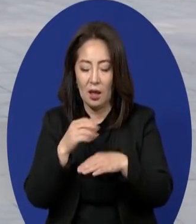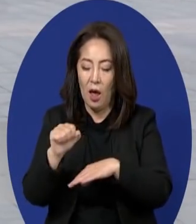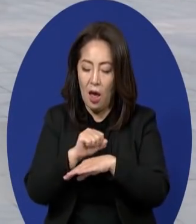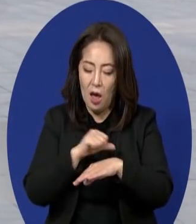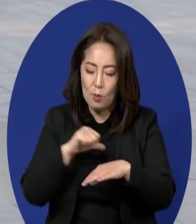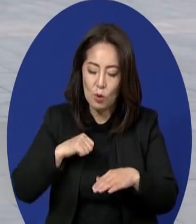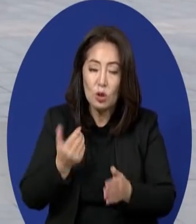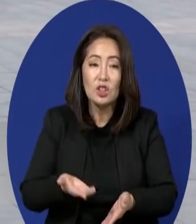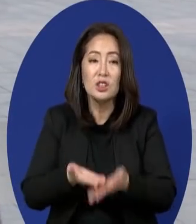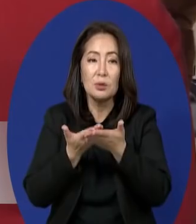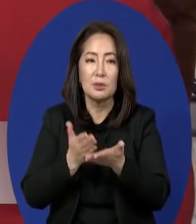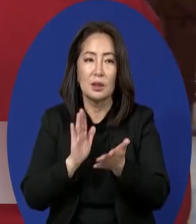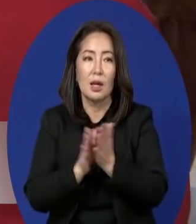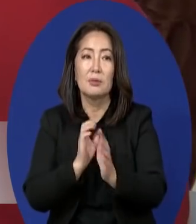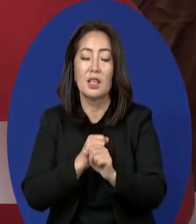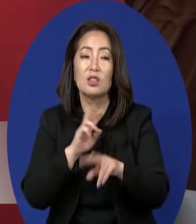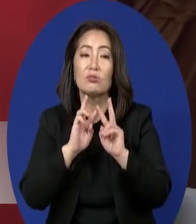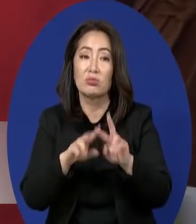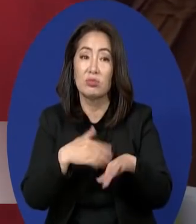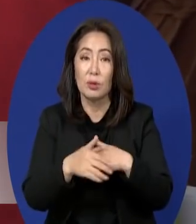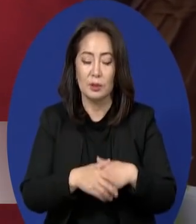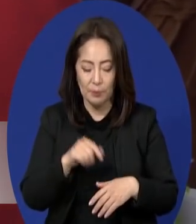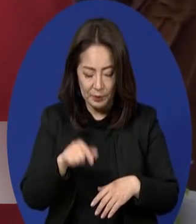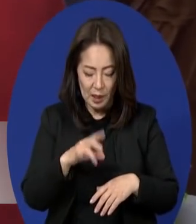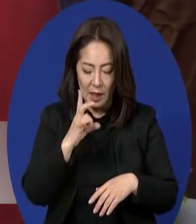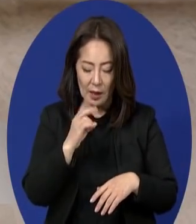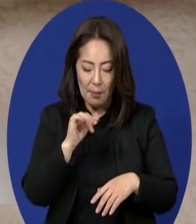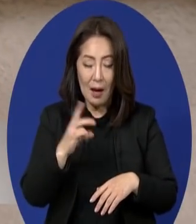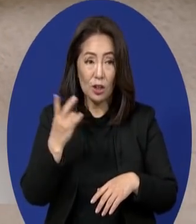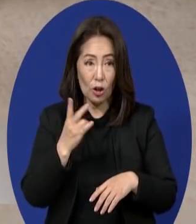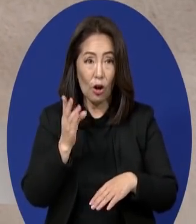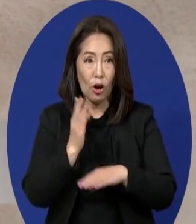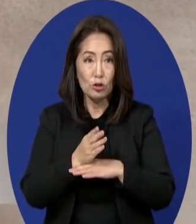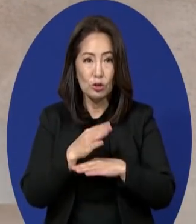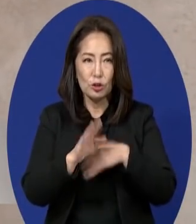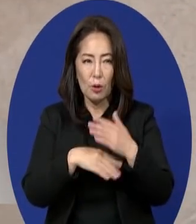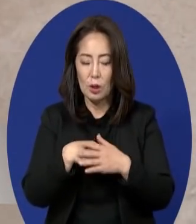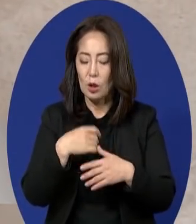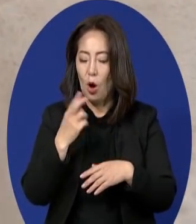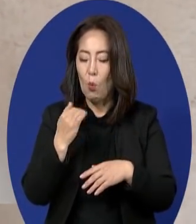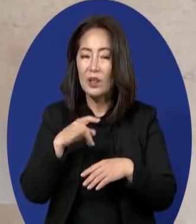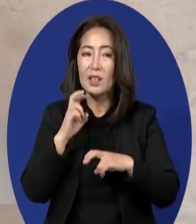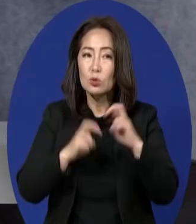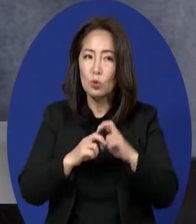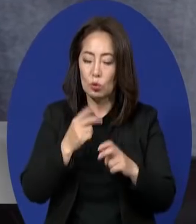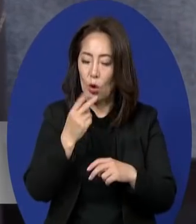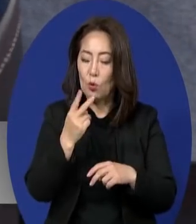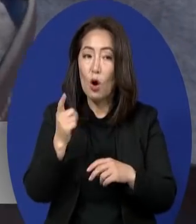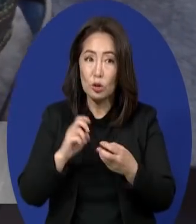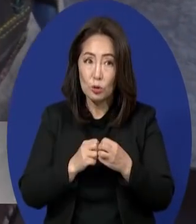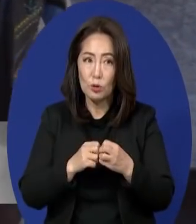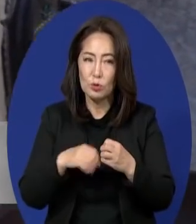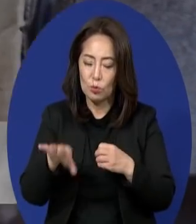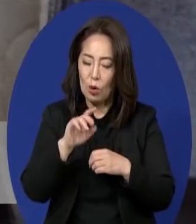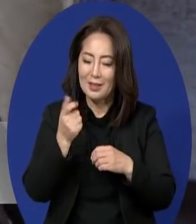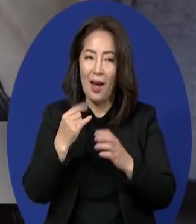маань бас дэмжиад ингээд хамтарч ажиллаж байгаа. За мөн энэ үеэр намрын ногоо өдрүүд булганд үйлдвэрлүү 2021 нэгдсэн арга хэмжээ булган сумын цогт хунтайжийн